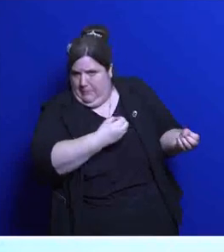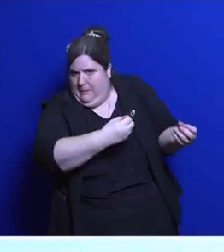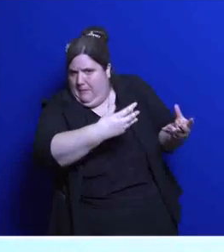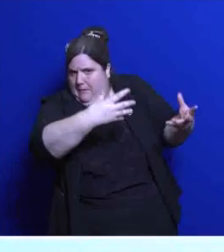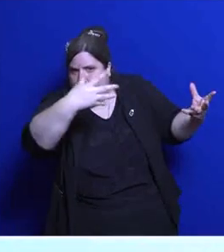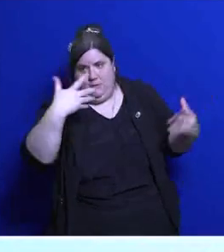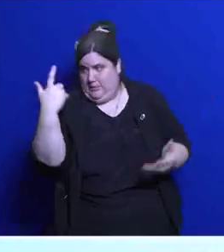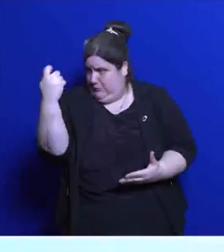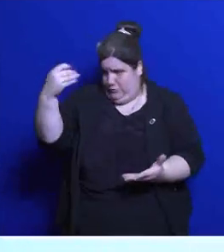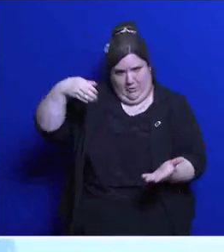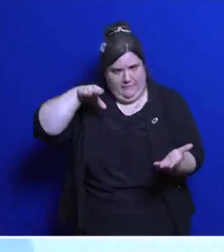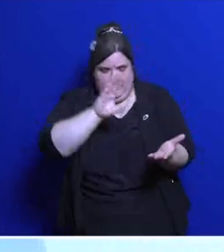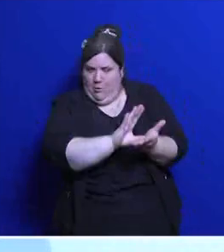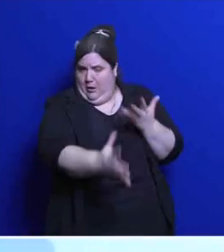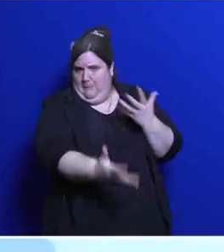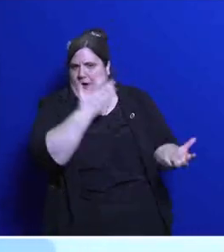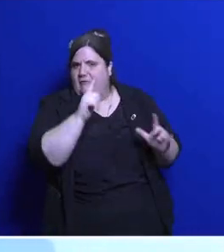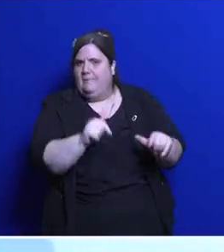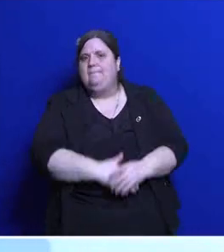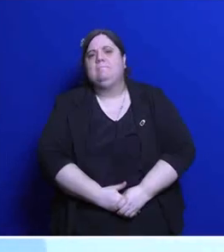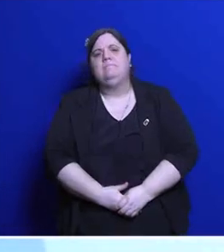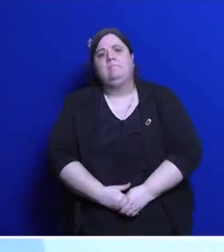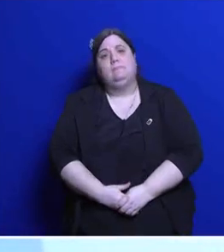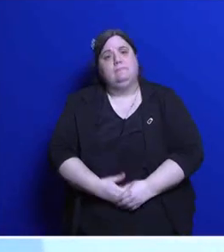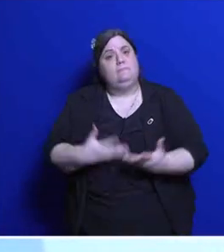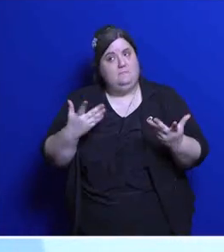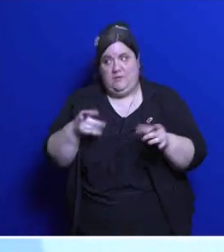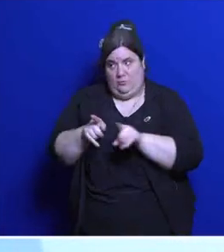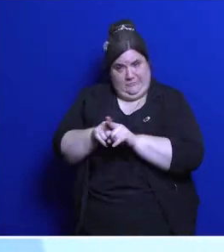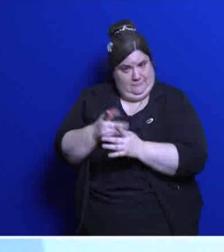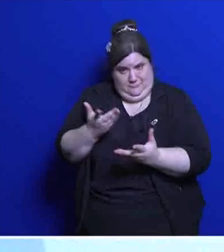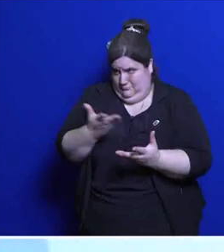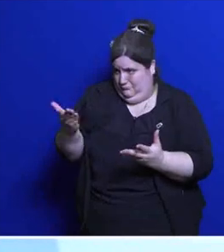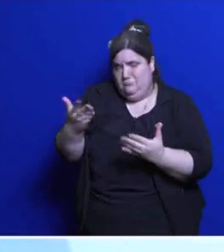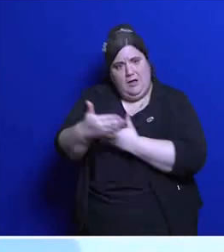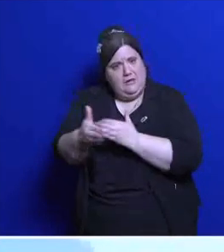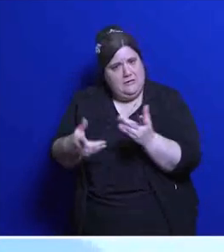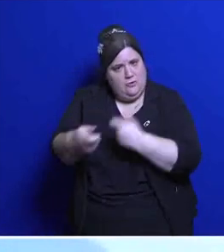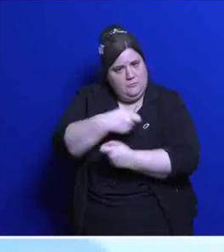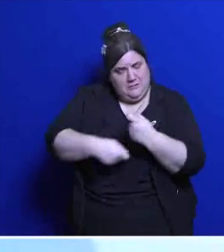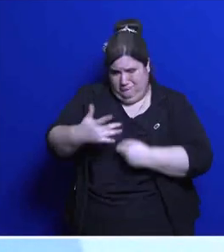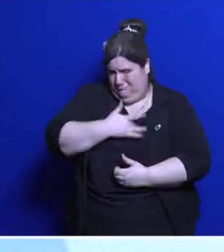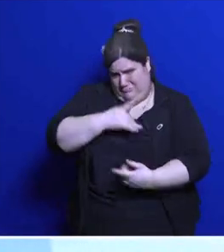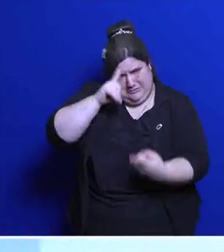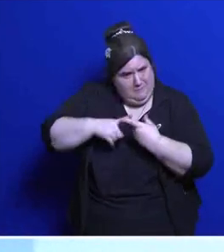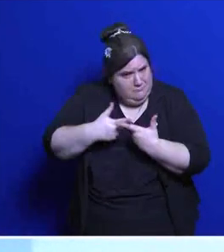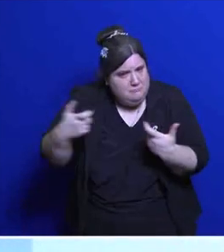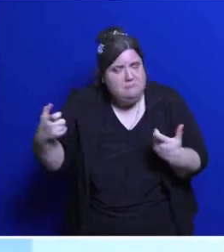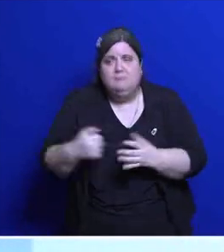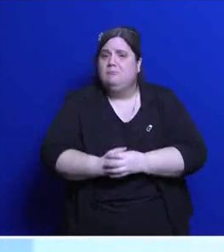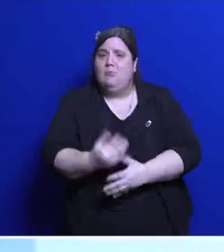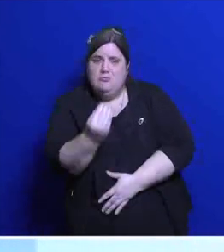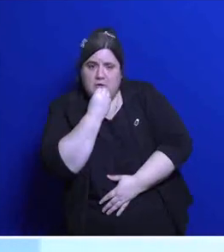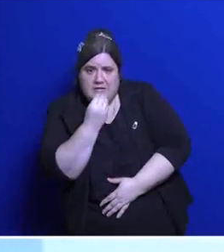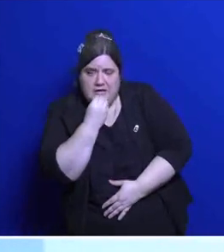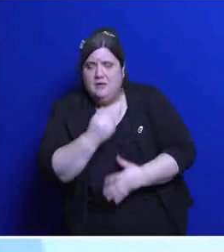nos exportateurs, les opportunités d'affaires sont extrêmement nombreuses dans tous les secteurs d'activité, produits alimentaires, équipements et